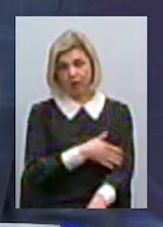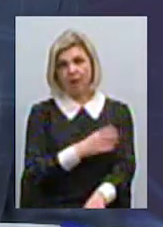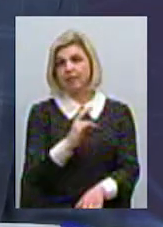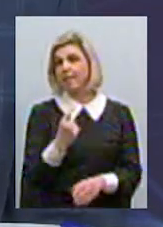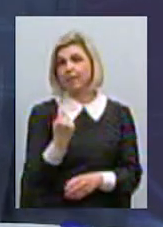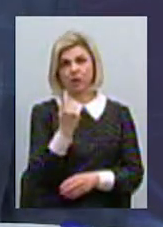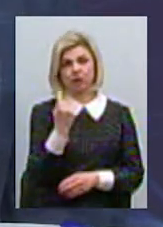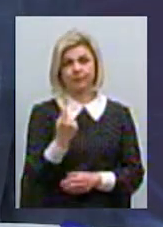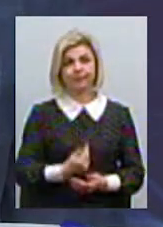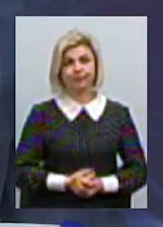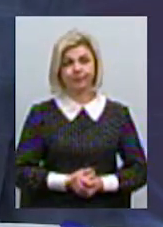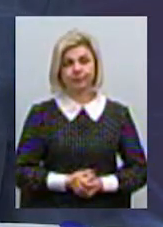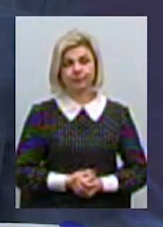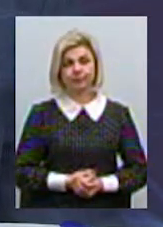першим.